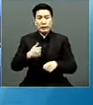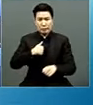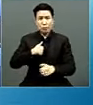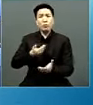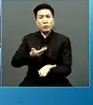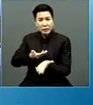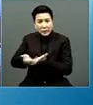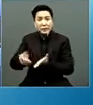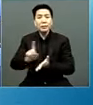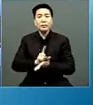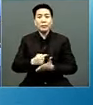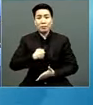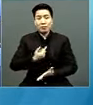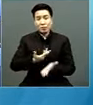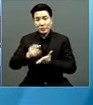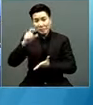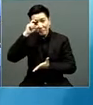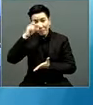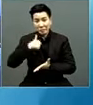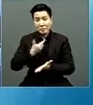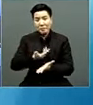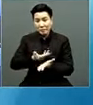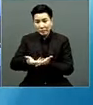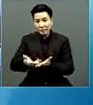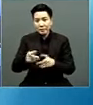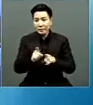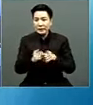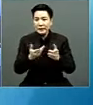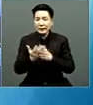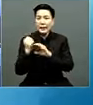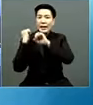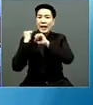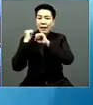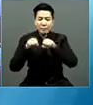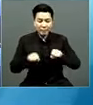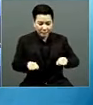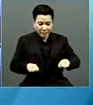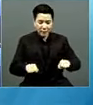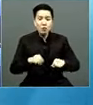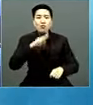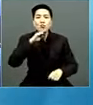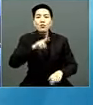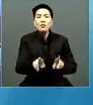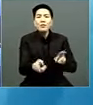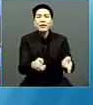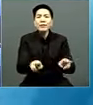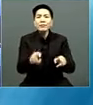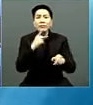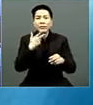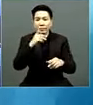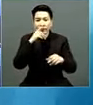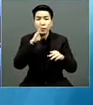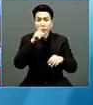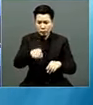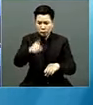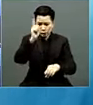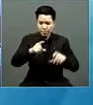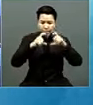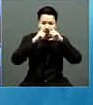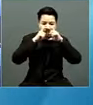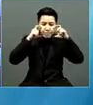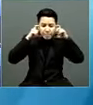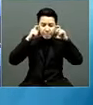หมือนกันฮะก็เรียกอะไรฮะหาเปรแผงลอยเนี่ยนะครับข้าวเหนียวหมูปิ้งอย่างเงี้ยถ้าเขาใส่หน้ากากซะนะ